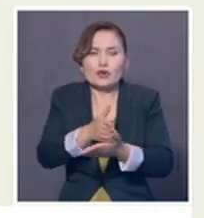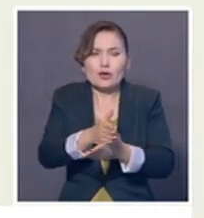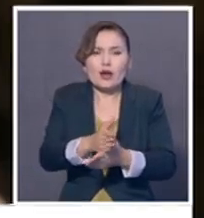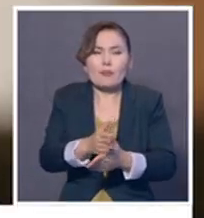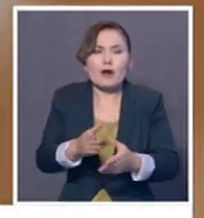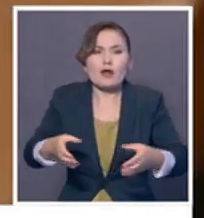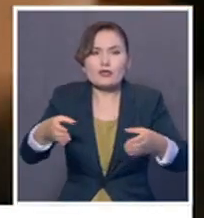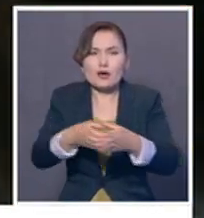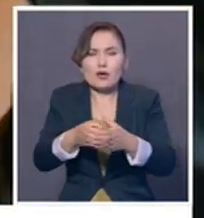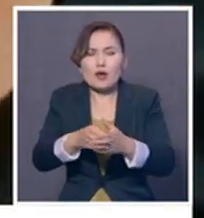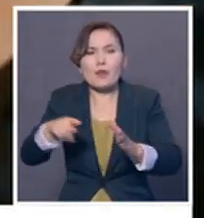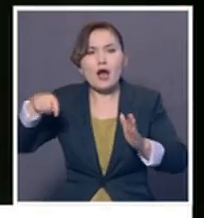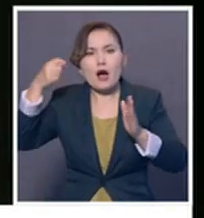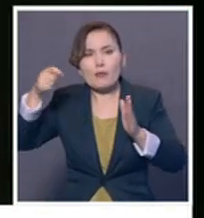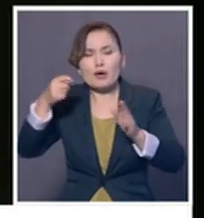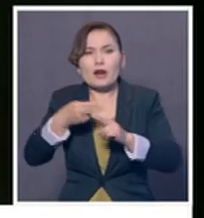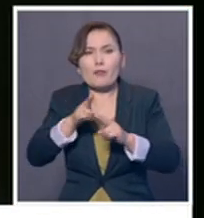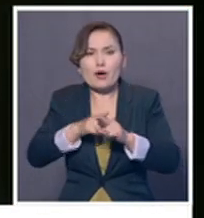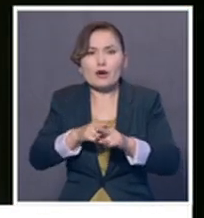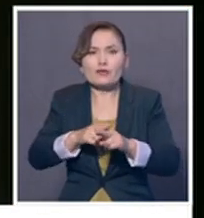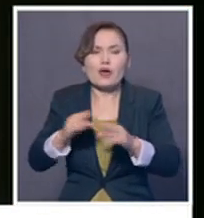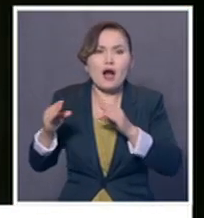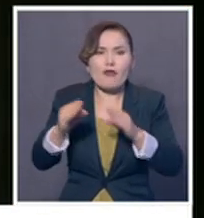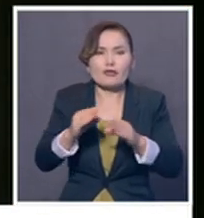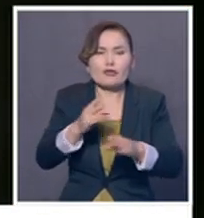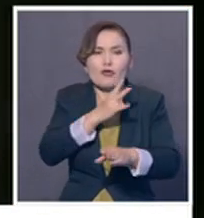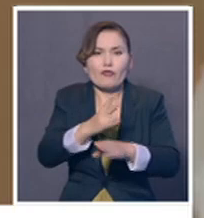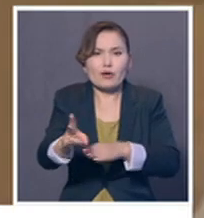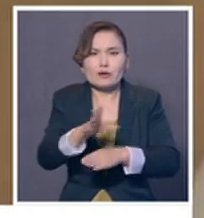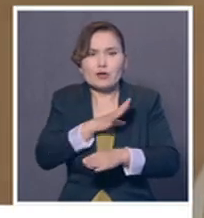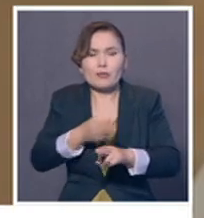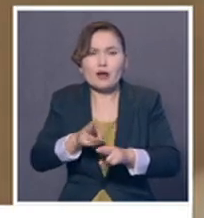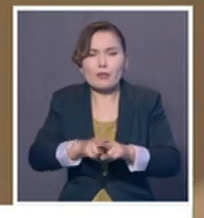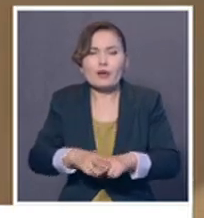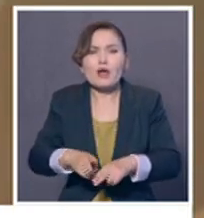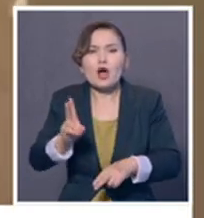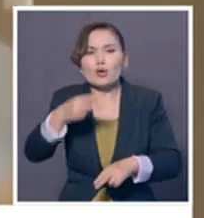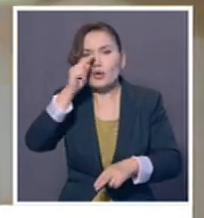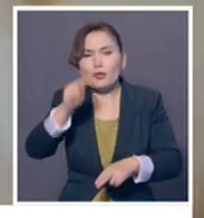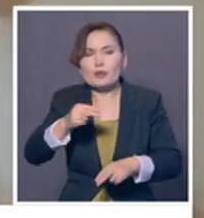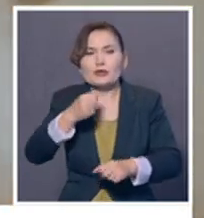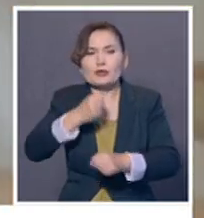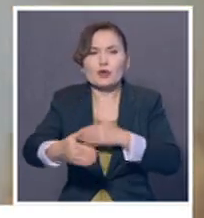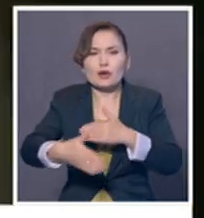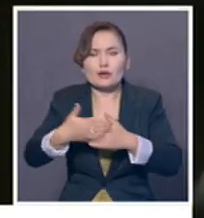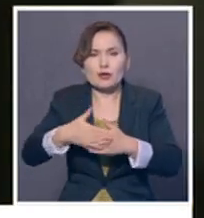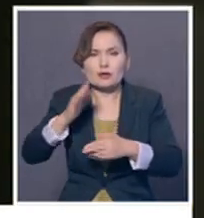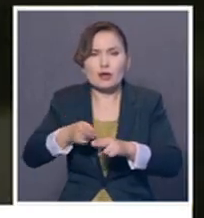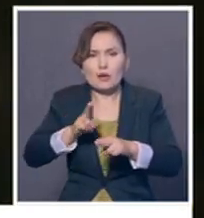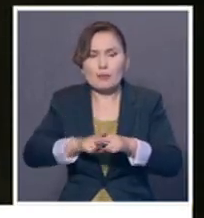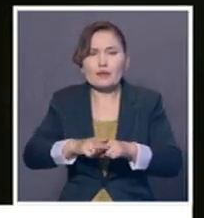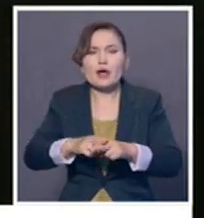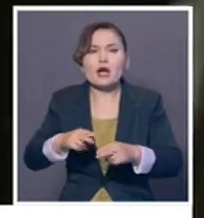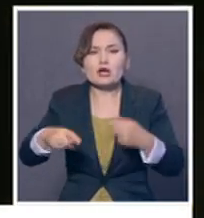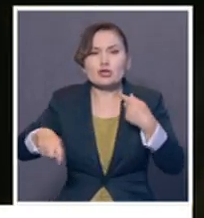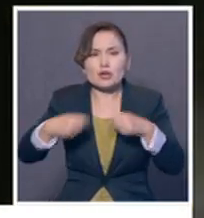топ бейнебақылау камераларымен қызметтік автокөліктерді зақымдады. Кінәсі дәлелденсе заңға сай жазаланады. Ал келтірілген шығын